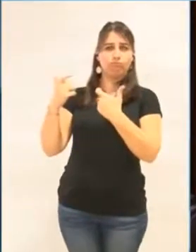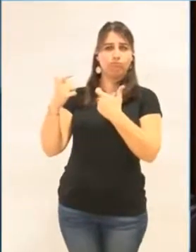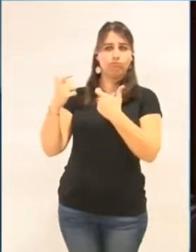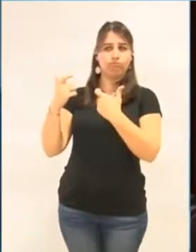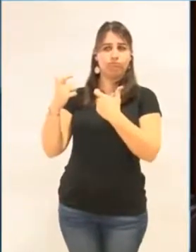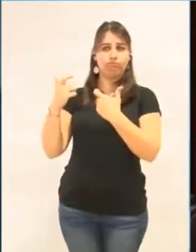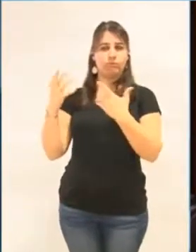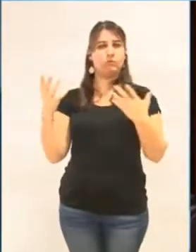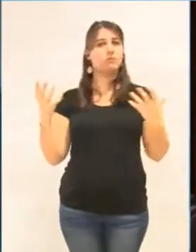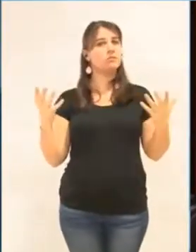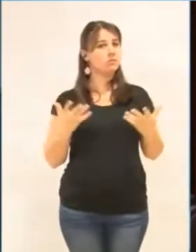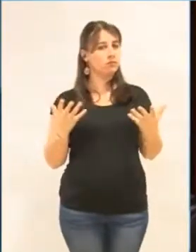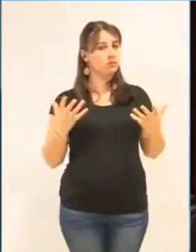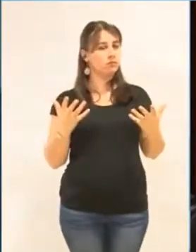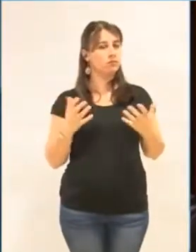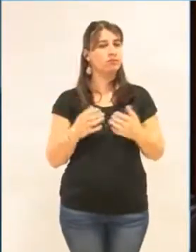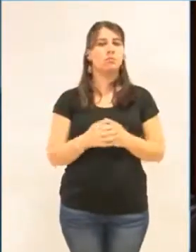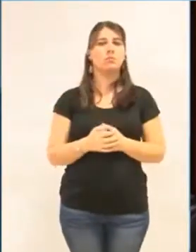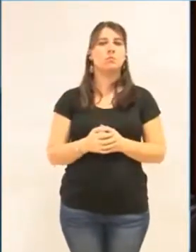étant